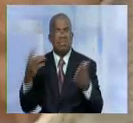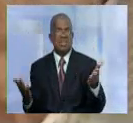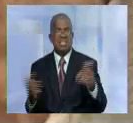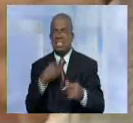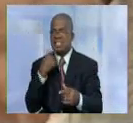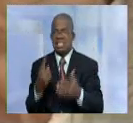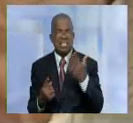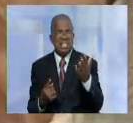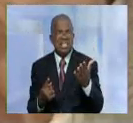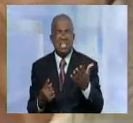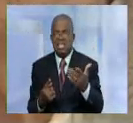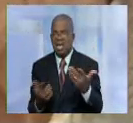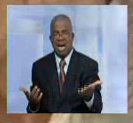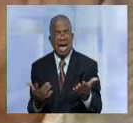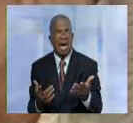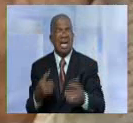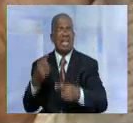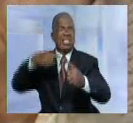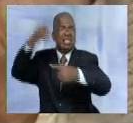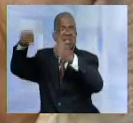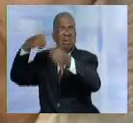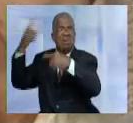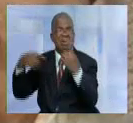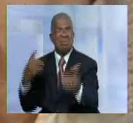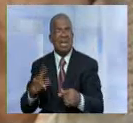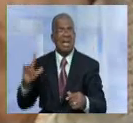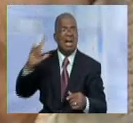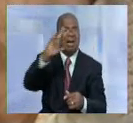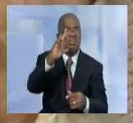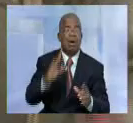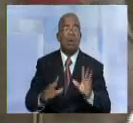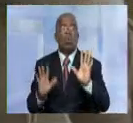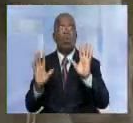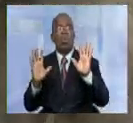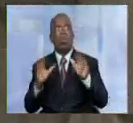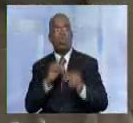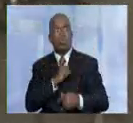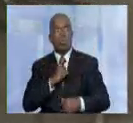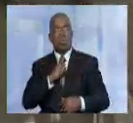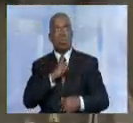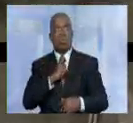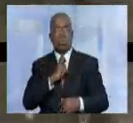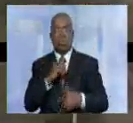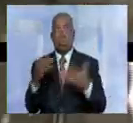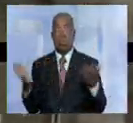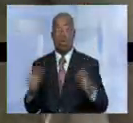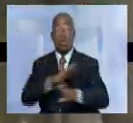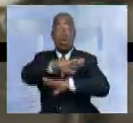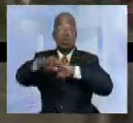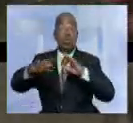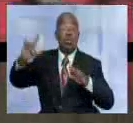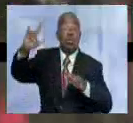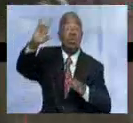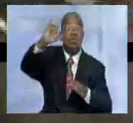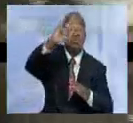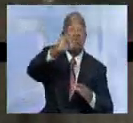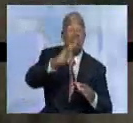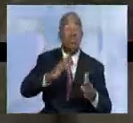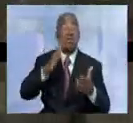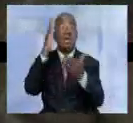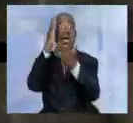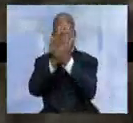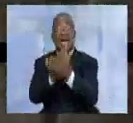m'ont dit que tous les vols vers ma destination étaient annulés. La situation devrait s'améliorer d'ici vendredi. En